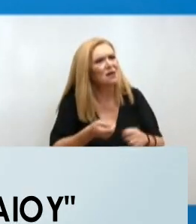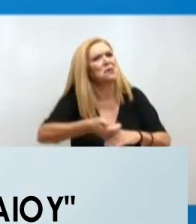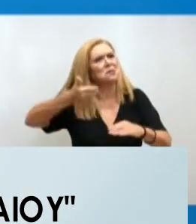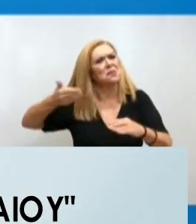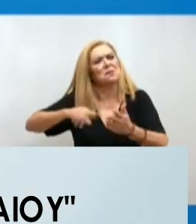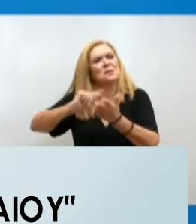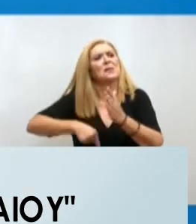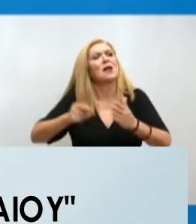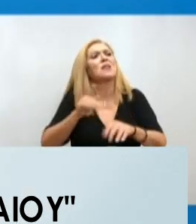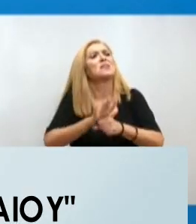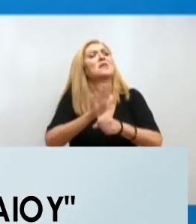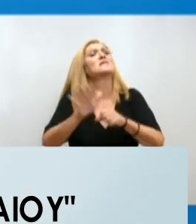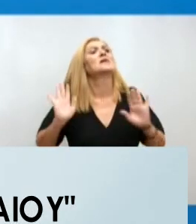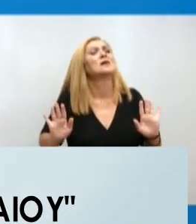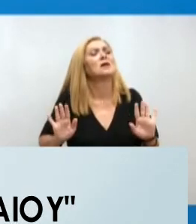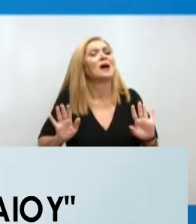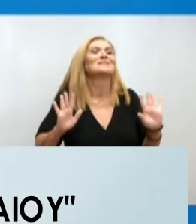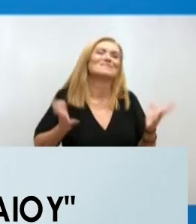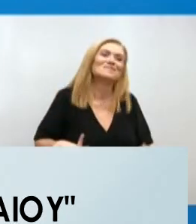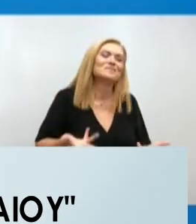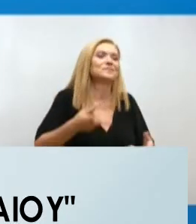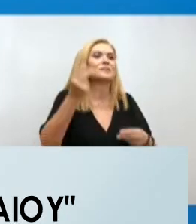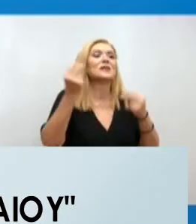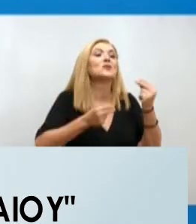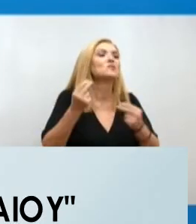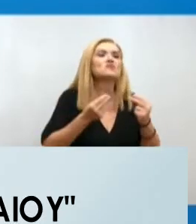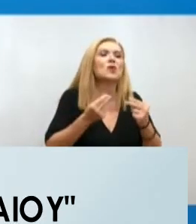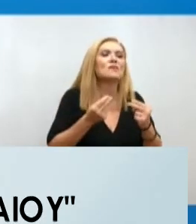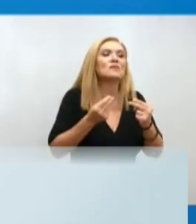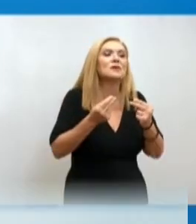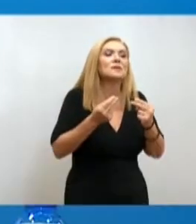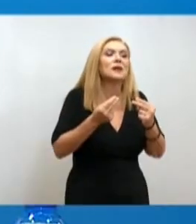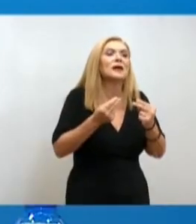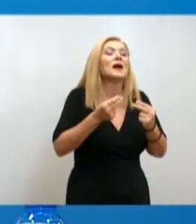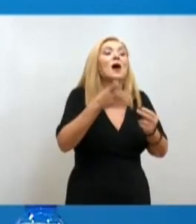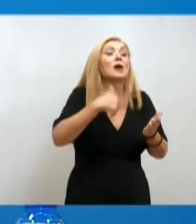Αλλά το πρόβλημα είναι ότι είναι υποχείρι της woke agendas.